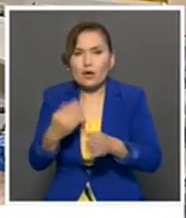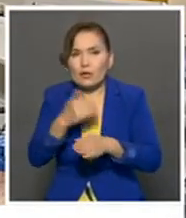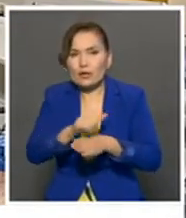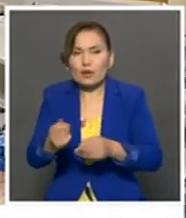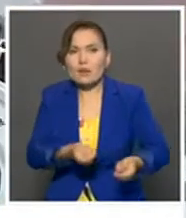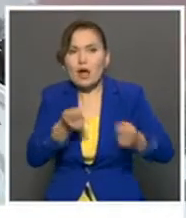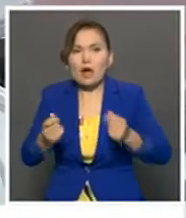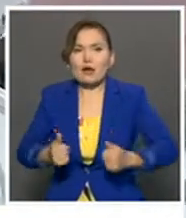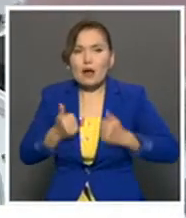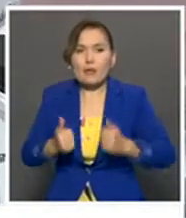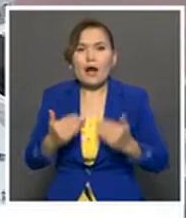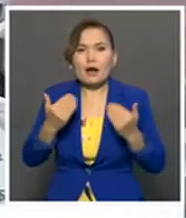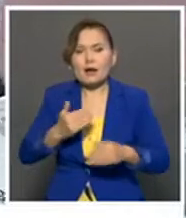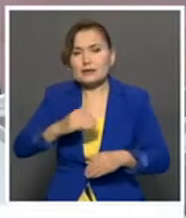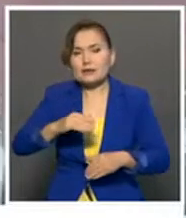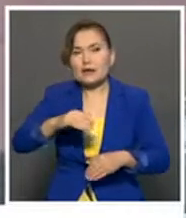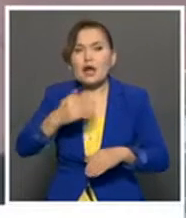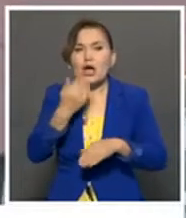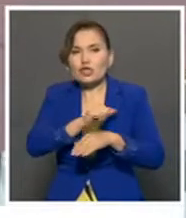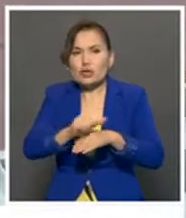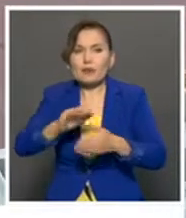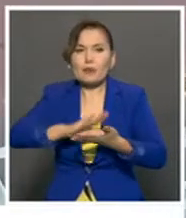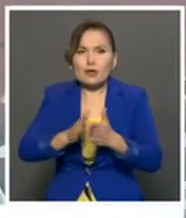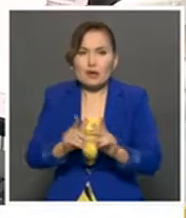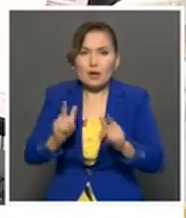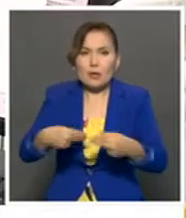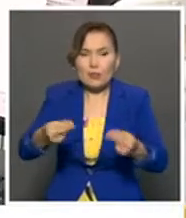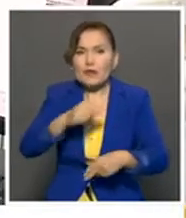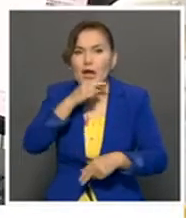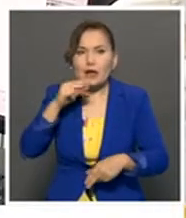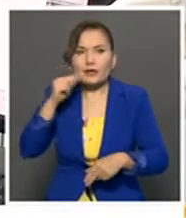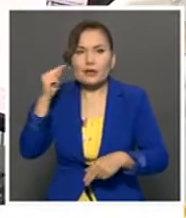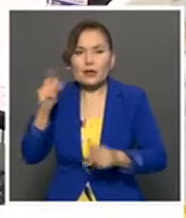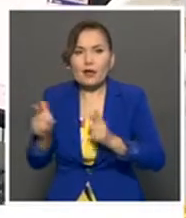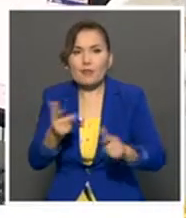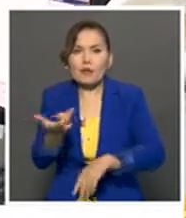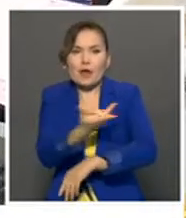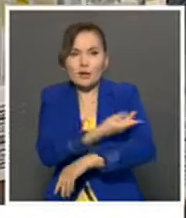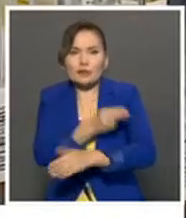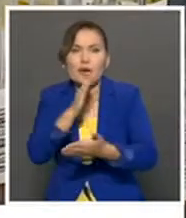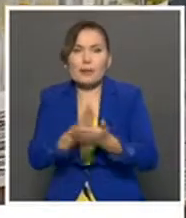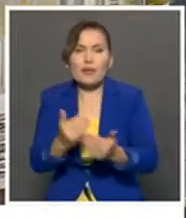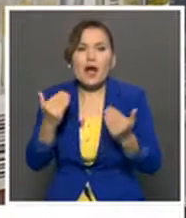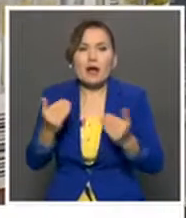Қазір бірнеше елмен алдын ала келісім жүргізілді, оның ішінде Ресей мен Қытайдың әзірлеп жатқан вакциналары